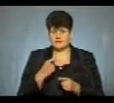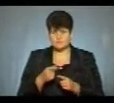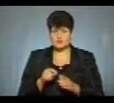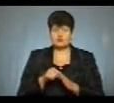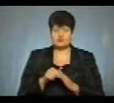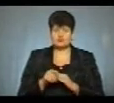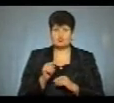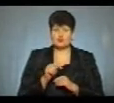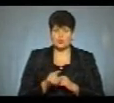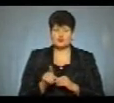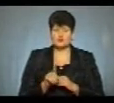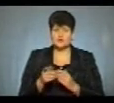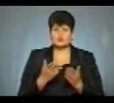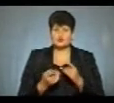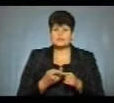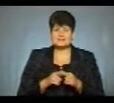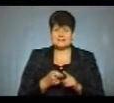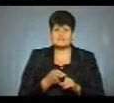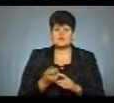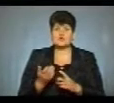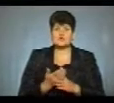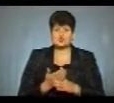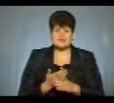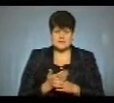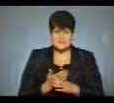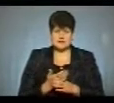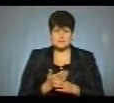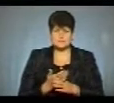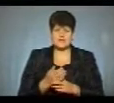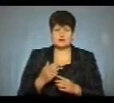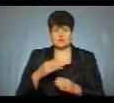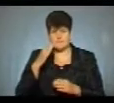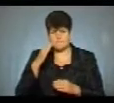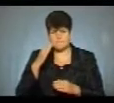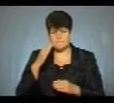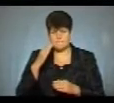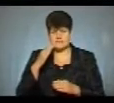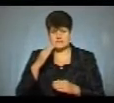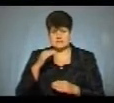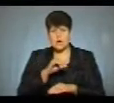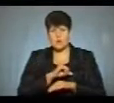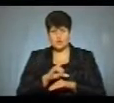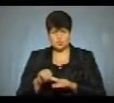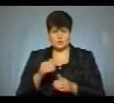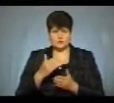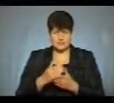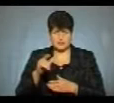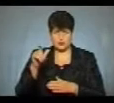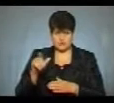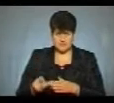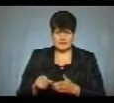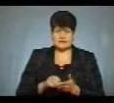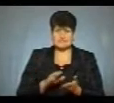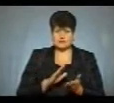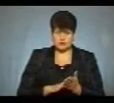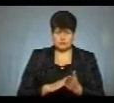суть того, що якщо це стосується субсидій, і якщо перебуває за кордоном людина, яка зареєстрована